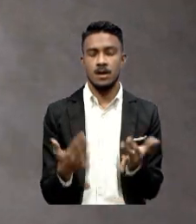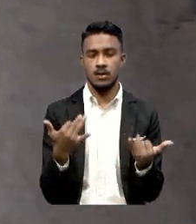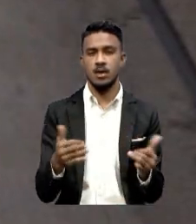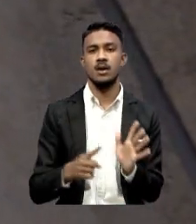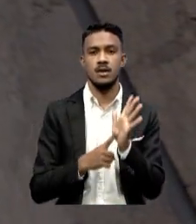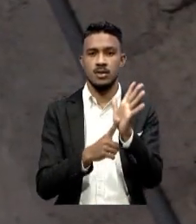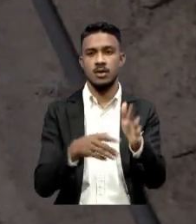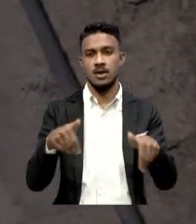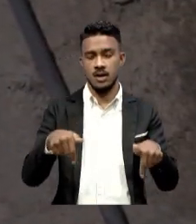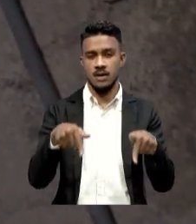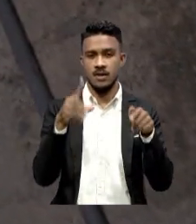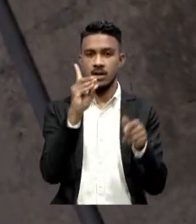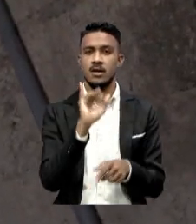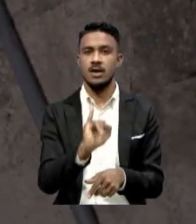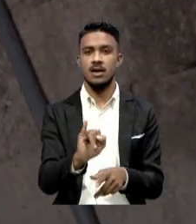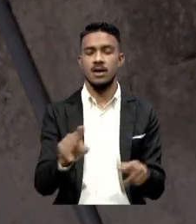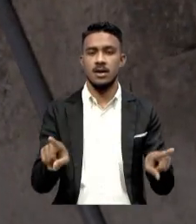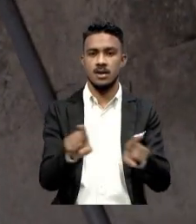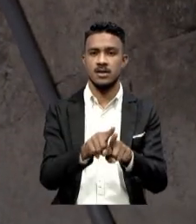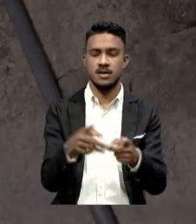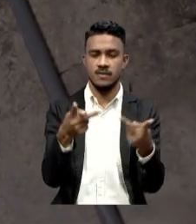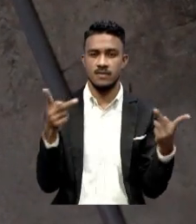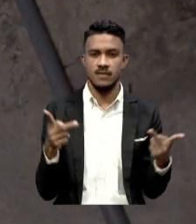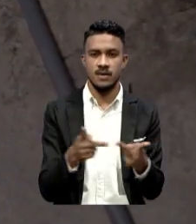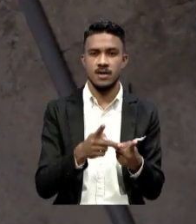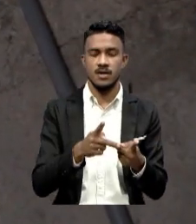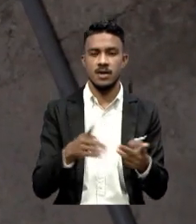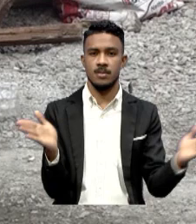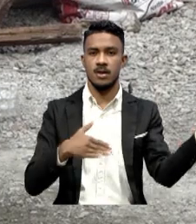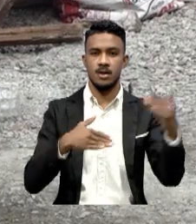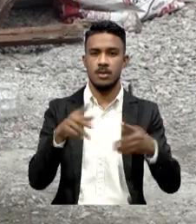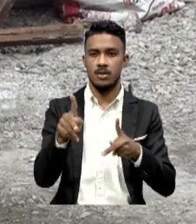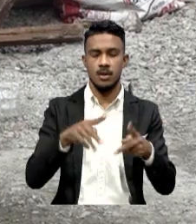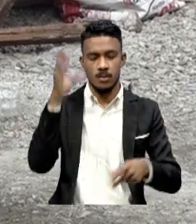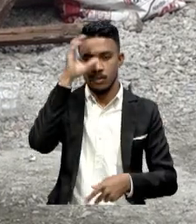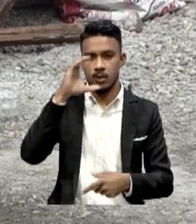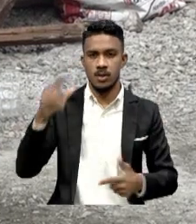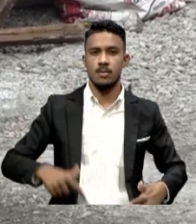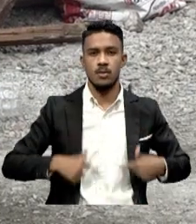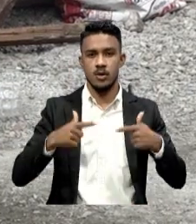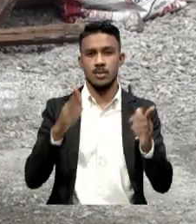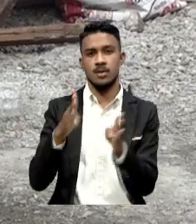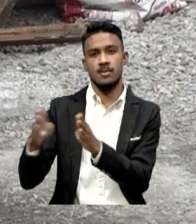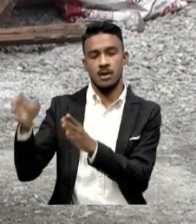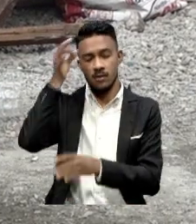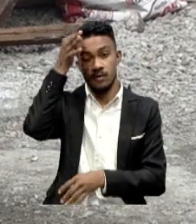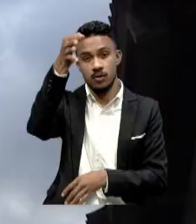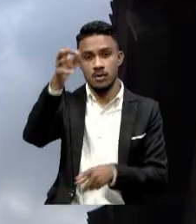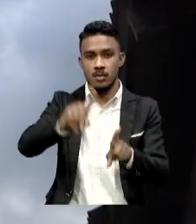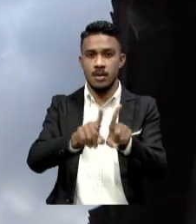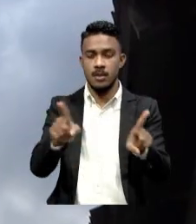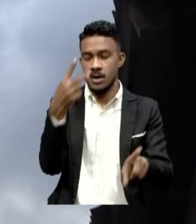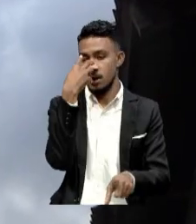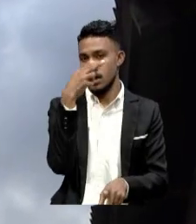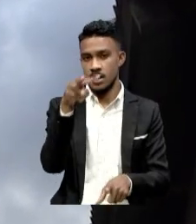nebe nudar centro ba ema bara hodi buka Moris no prepara futuro. Mai be hare ba desenvolvimento economico